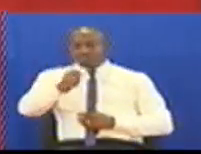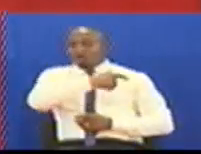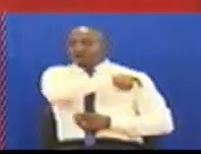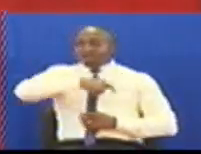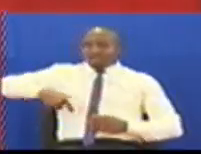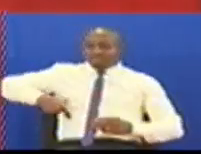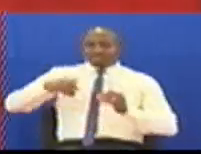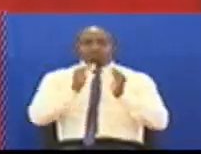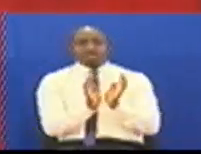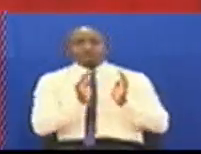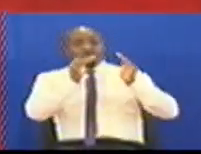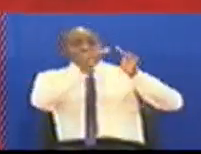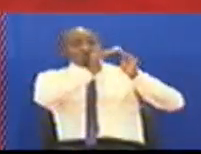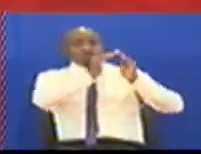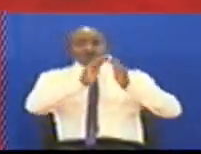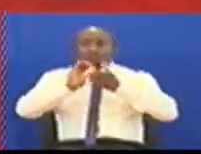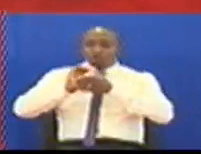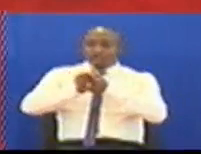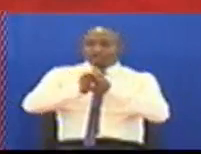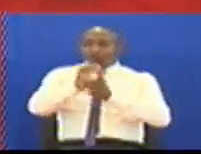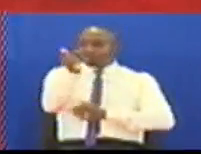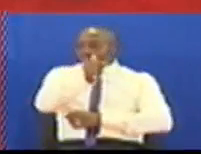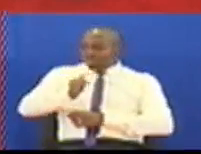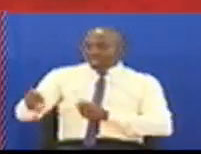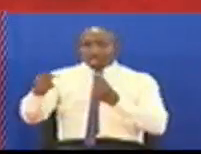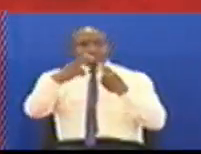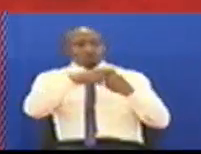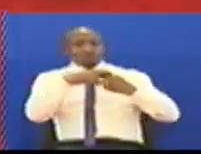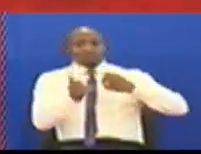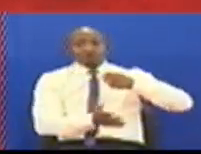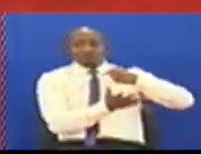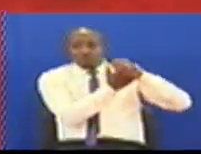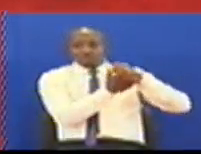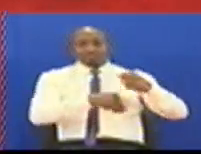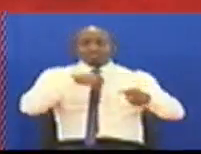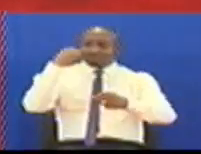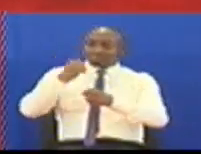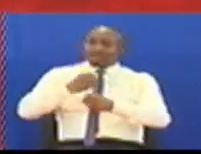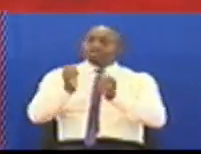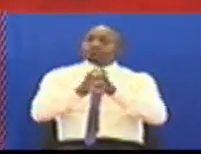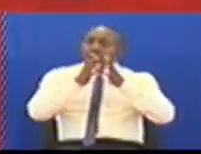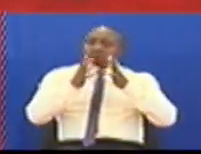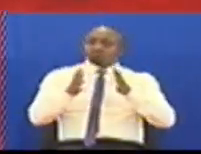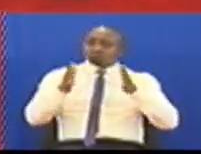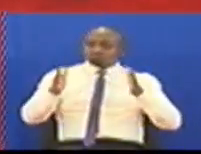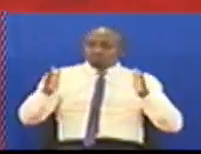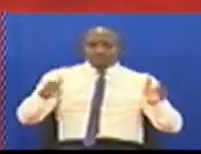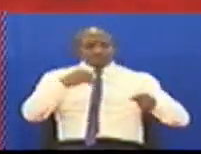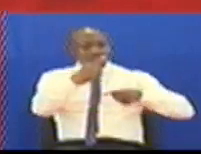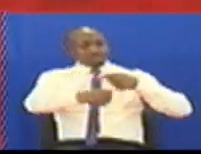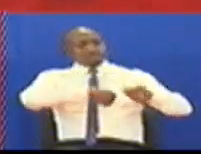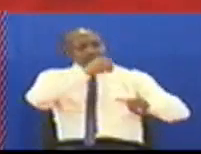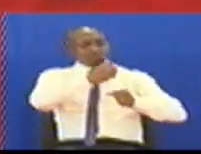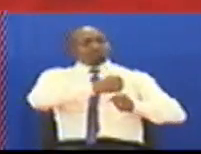Tanzania Daktari John Joseph Pombe Magufuli kwa kazi kubwa ambayo anaifanya